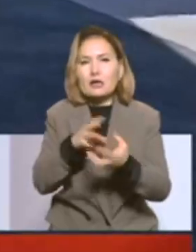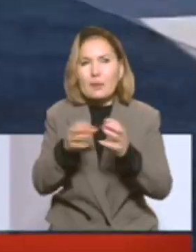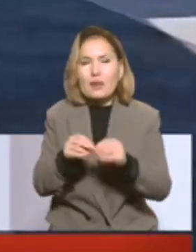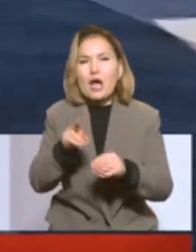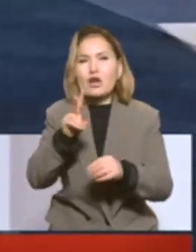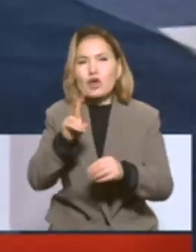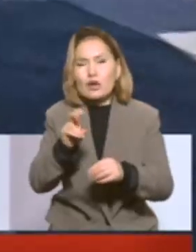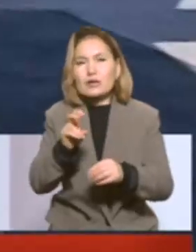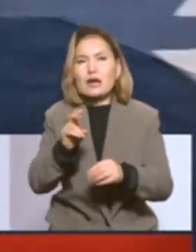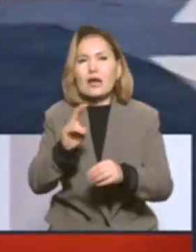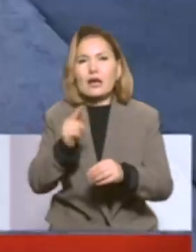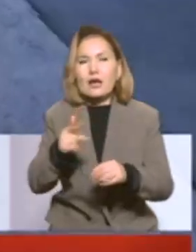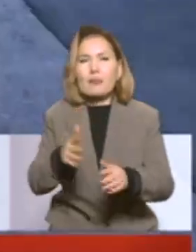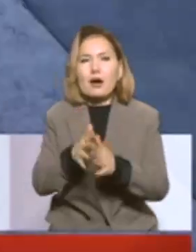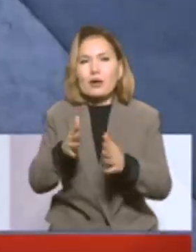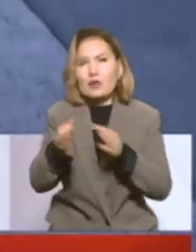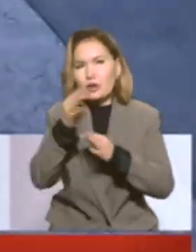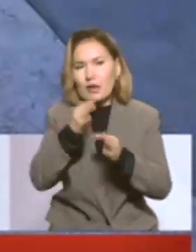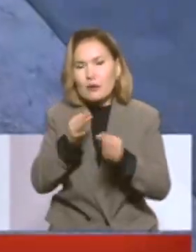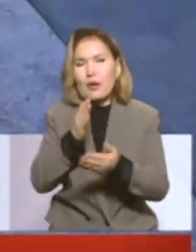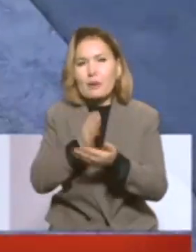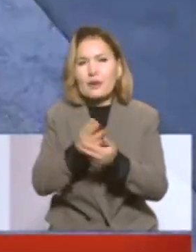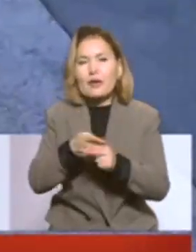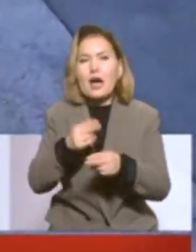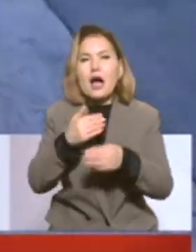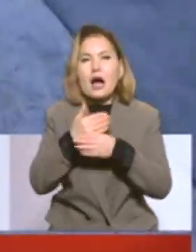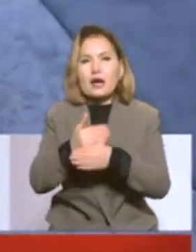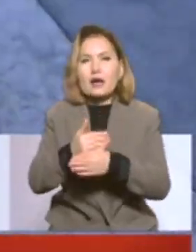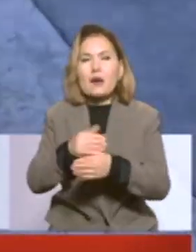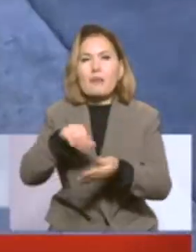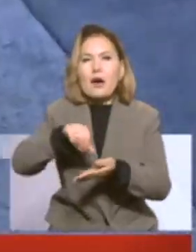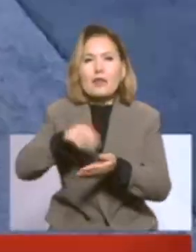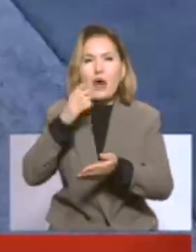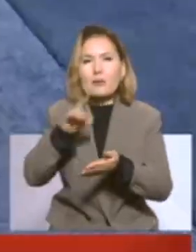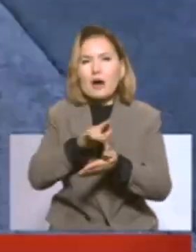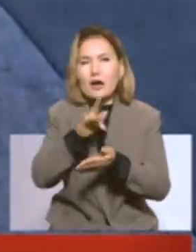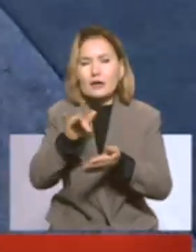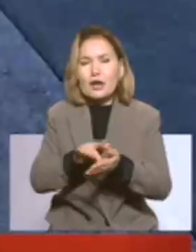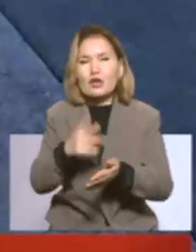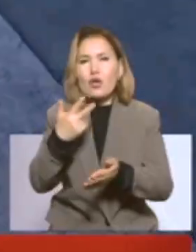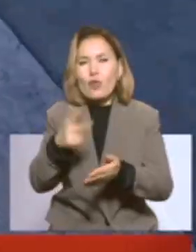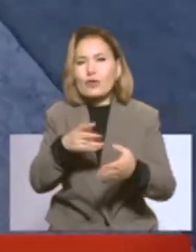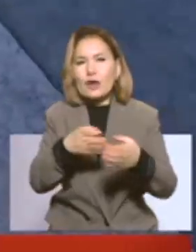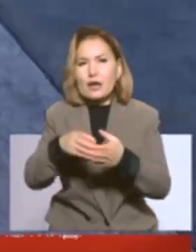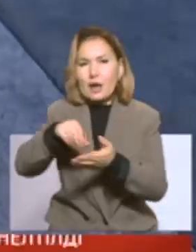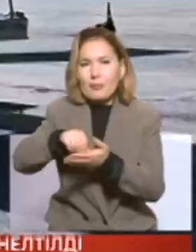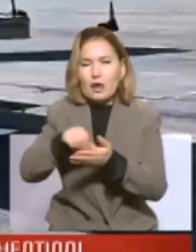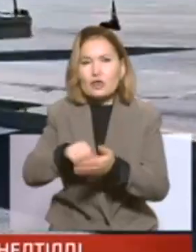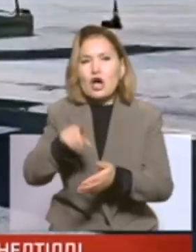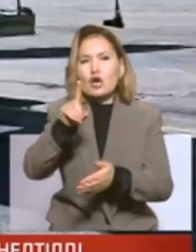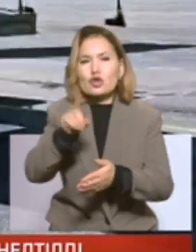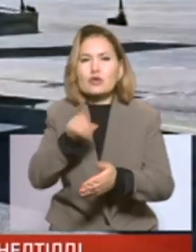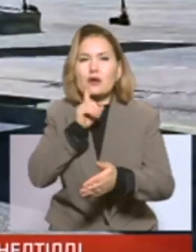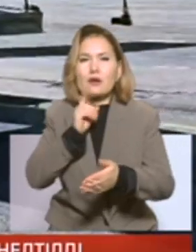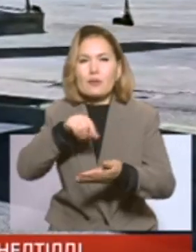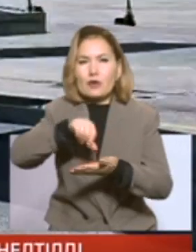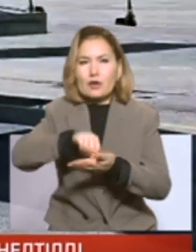200 килограммнан астам дәрі-дәрмек бар. Қайырымды іске Алматыдағы 30-дан астам ірі волонтерлік ұйым, 100-ден аса ерікті жұмылдырылды.